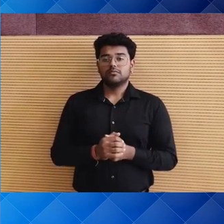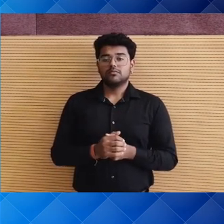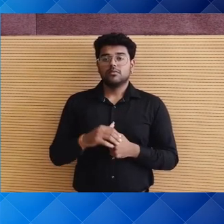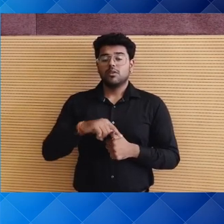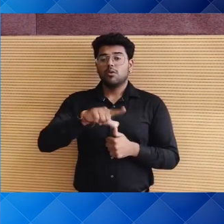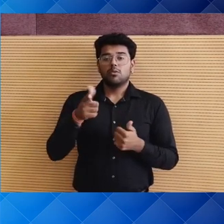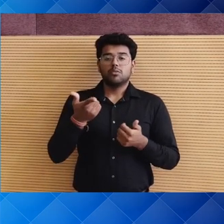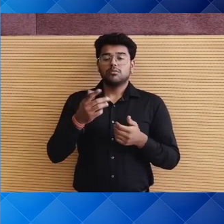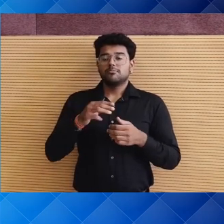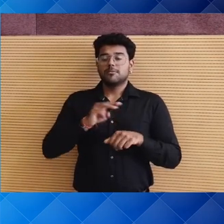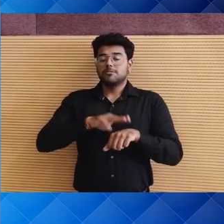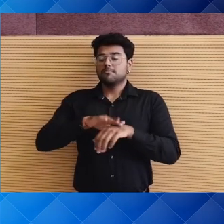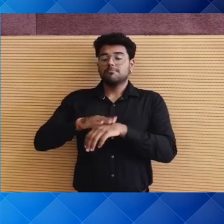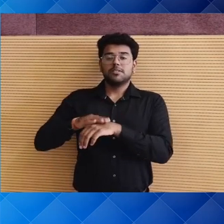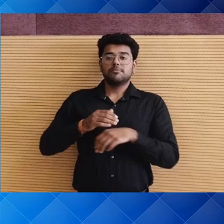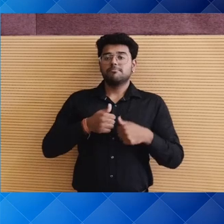महानुभव,